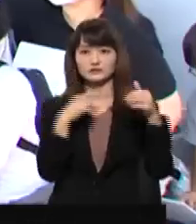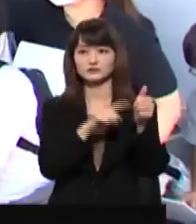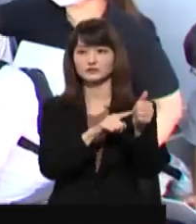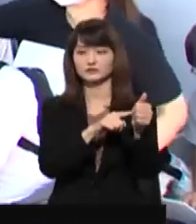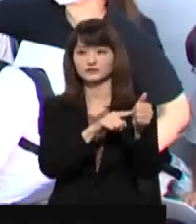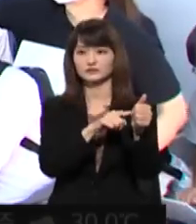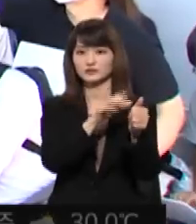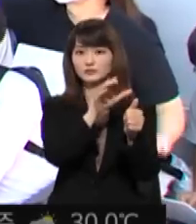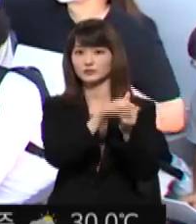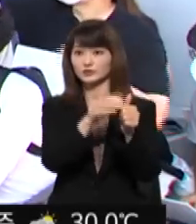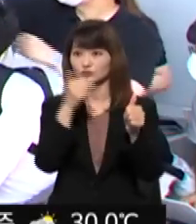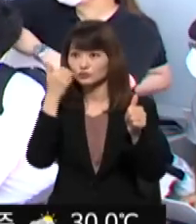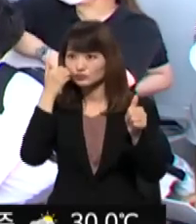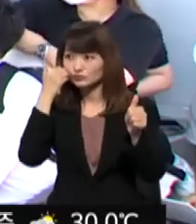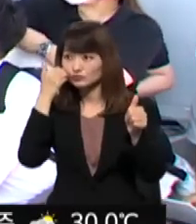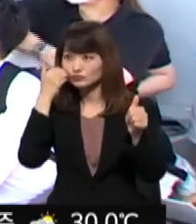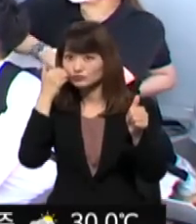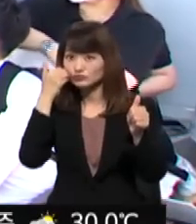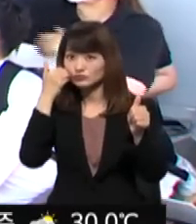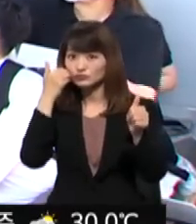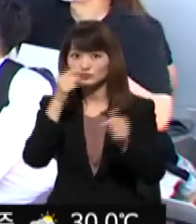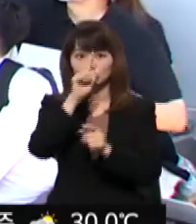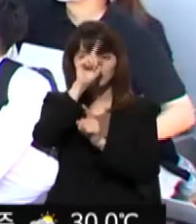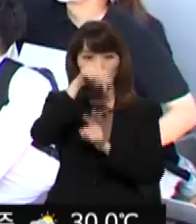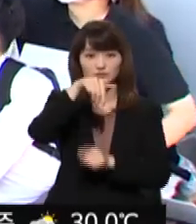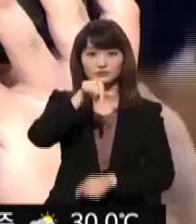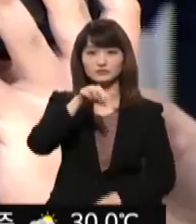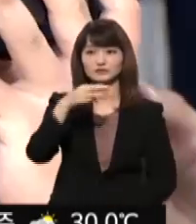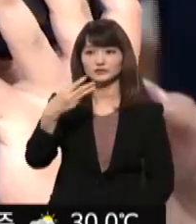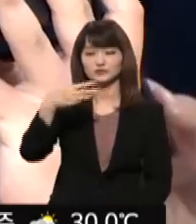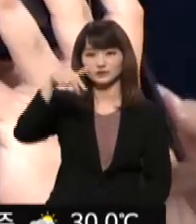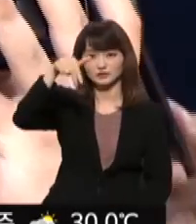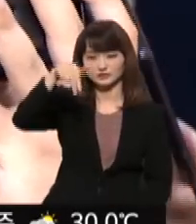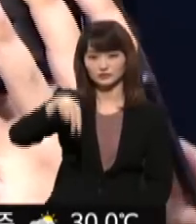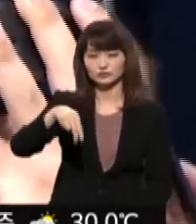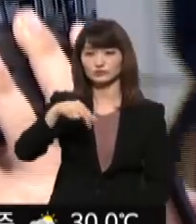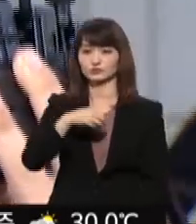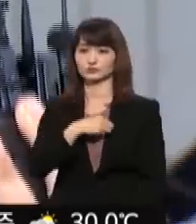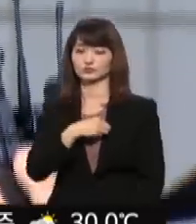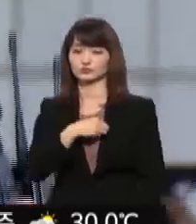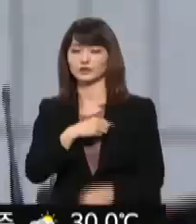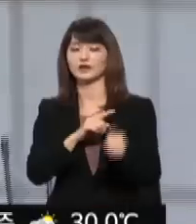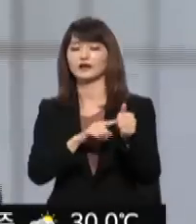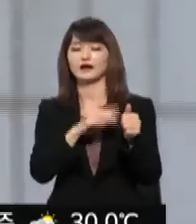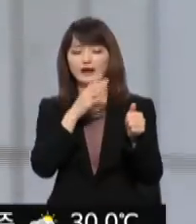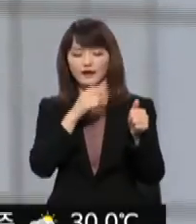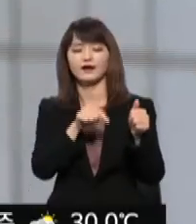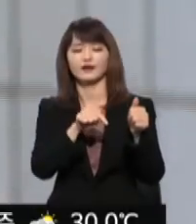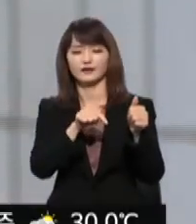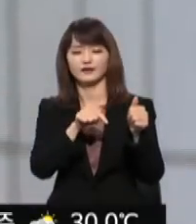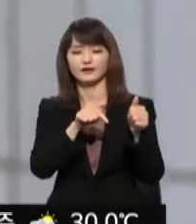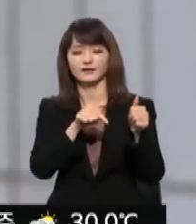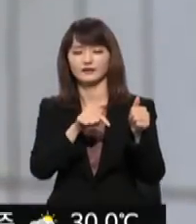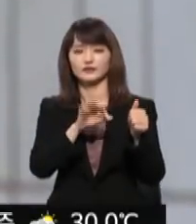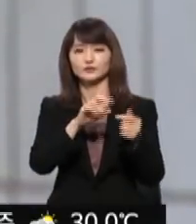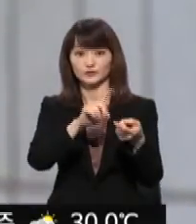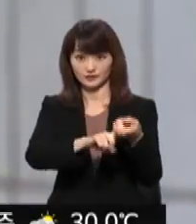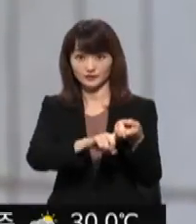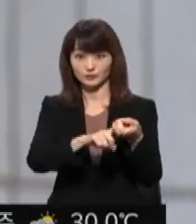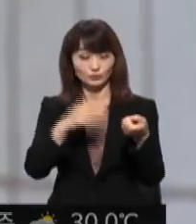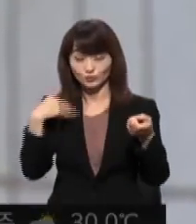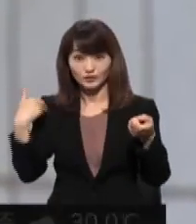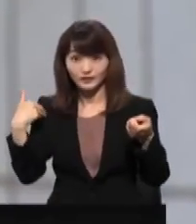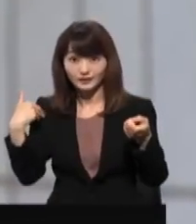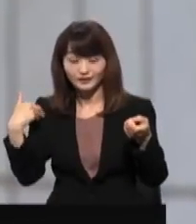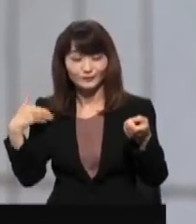분일 거라고 누구예요 실명으로 얘기해 주세요 이철규 의원이잖아요 경기경찰청장을 지냈던 어느 분 그렇구나 몰랐어요